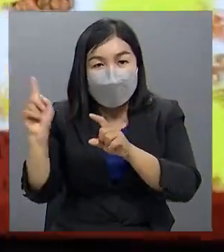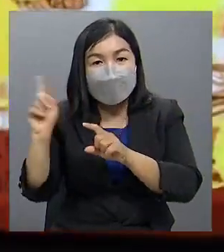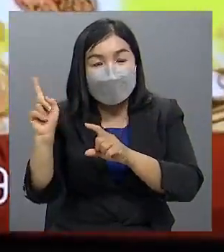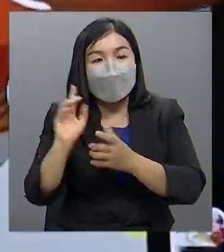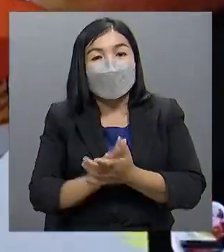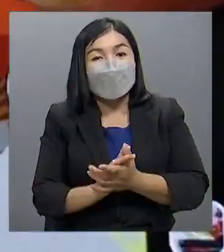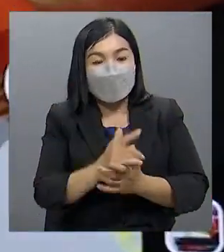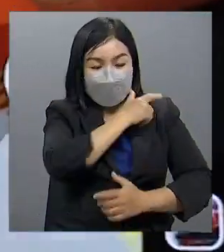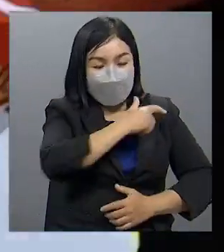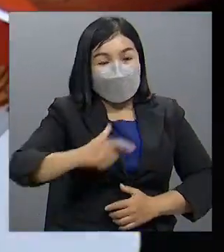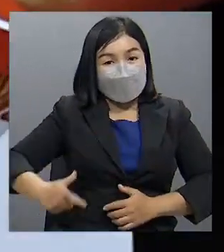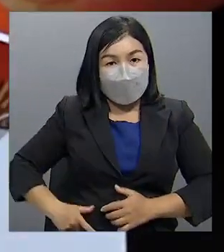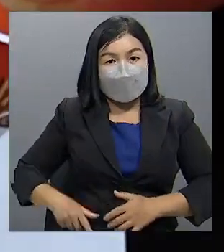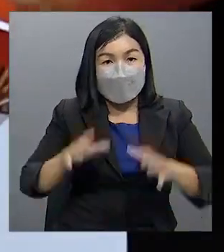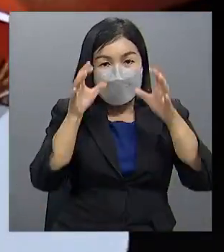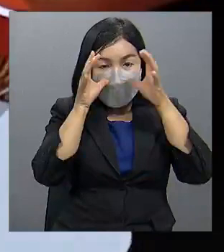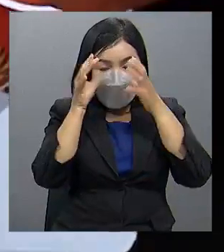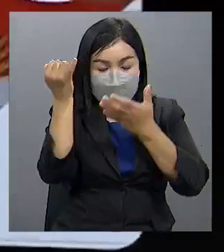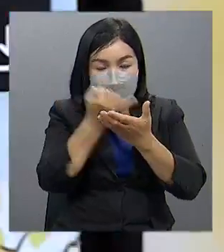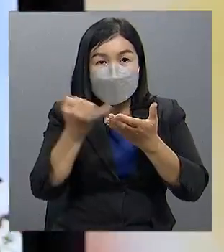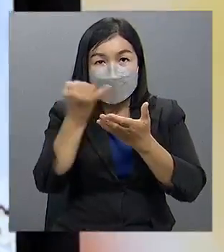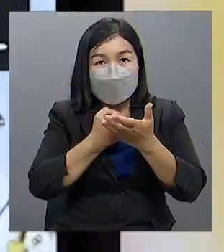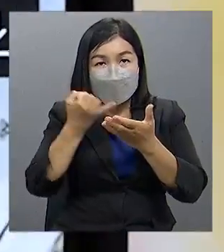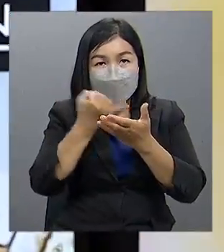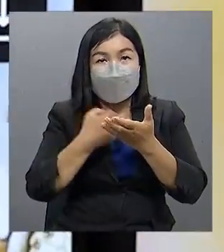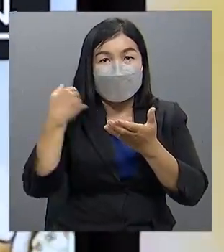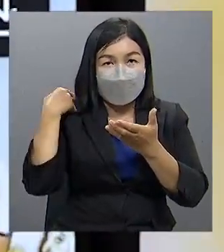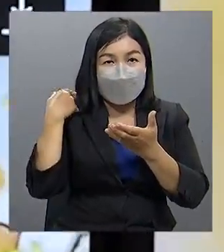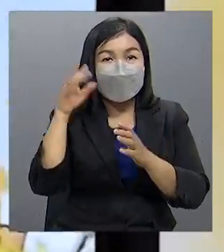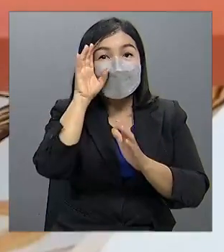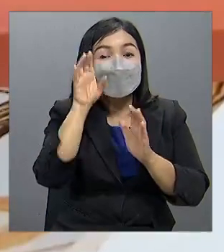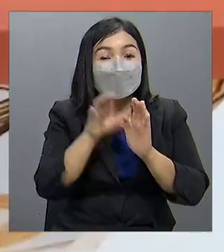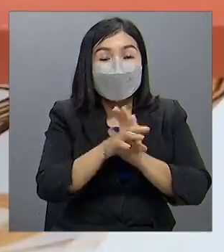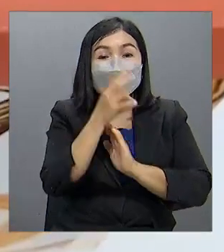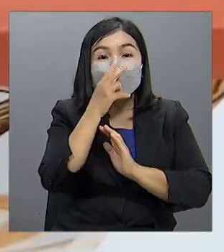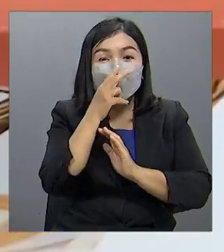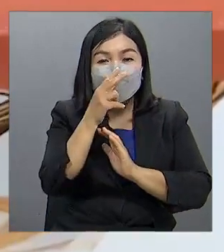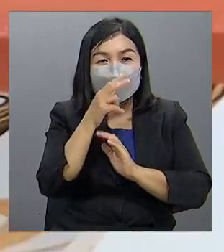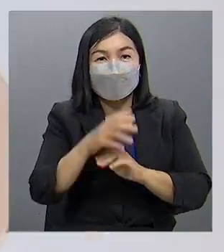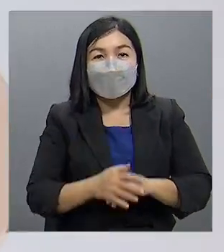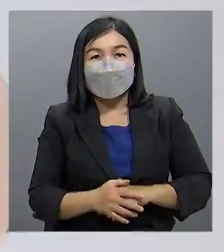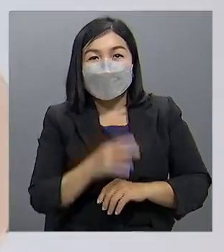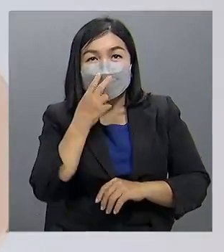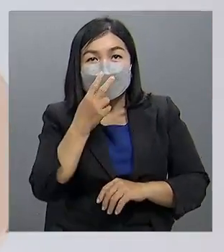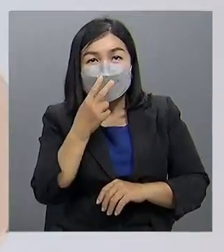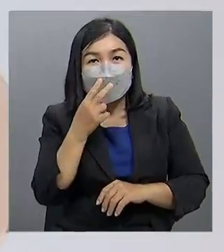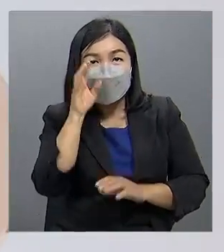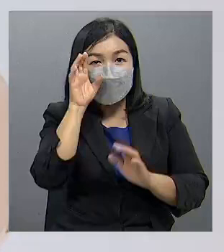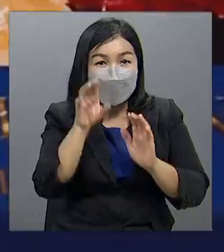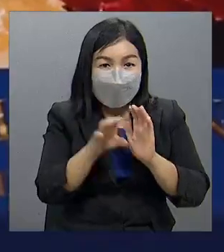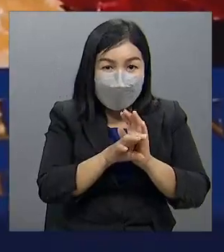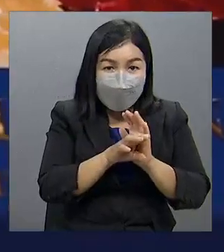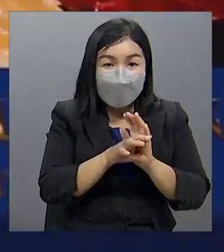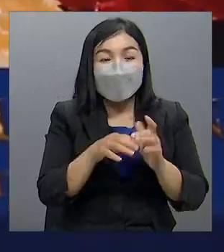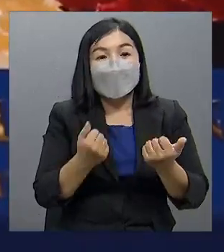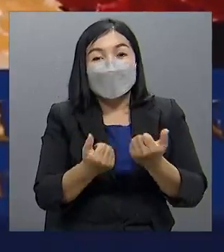เสือนะคะเนี่ยค่ะในคอลเลกชันสิริศิลปิน ศิลป์เพื่อชีวิตนะคะโดยจำนวน 5-8 ชิ้นเราไม่ส